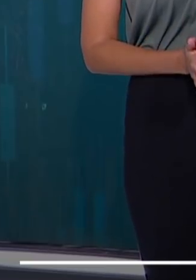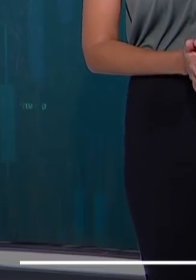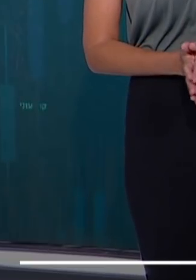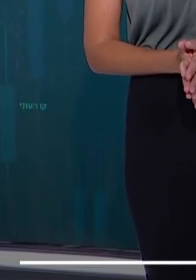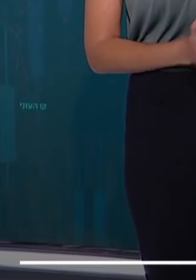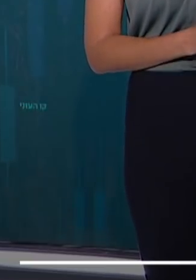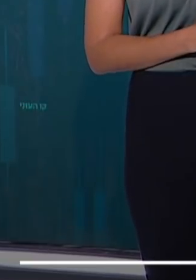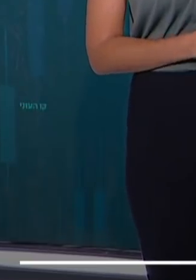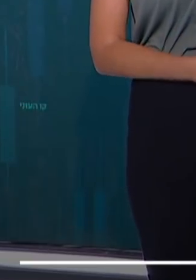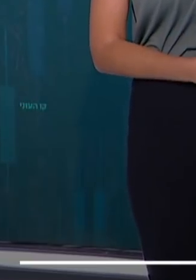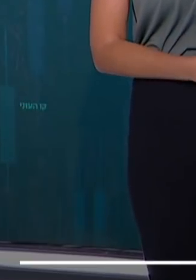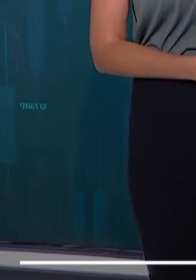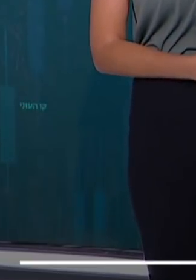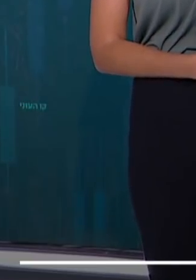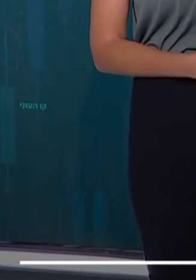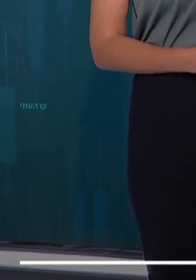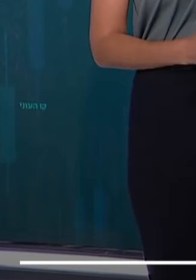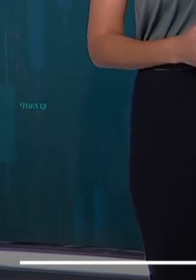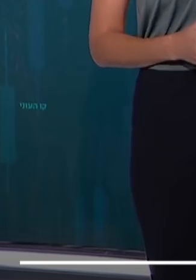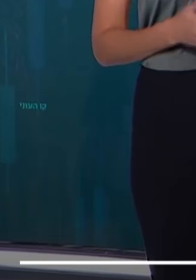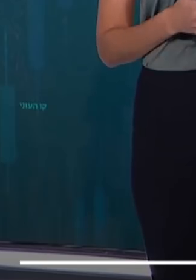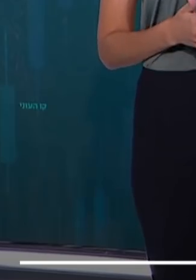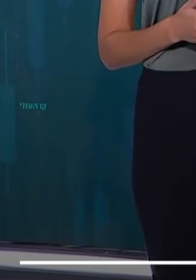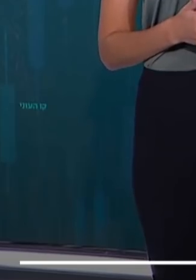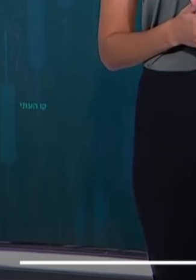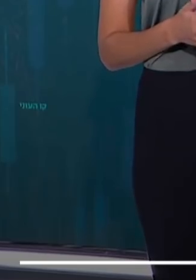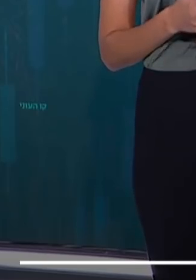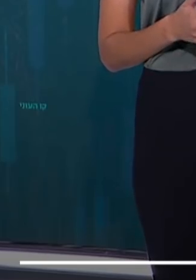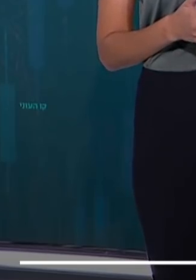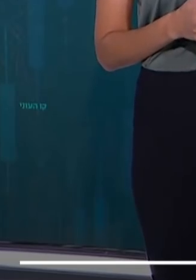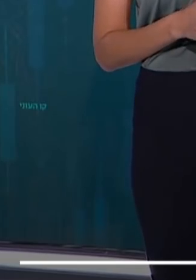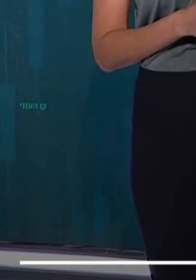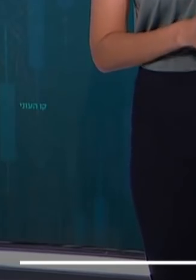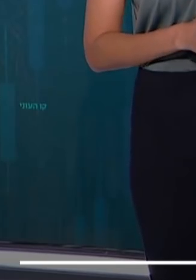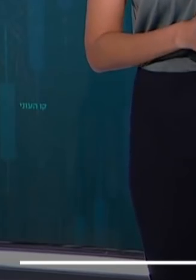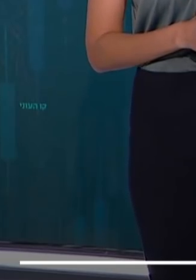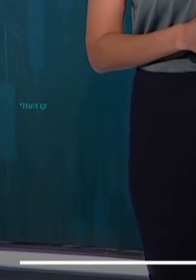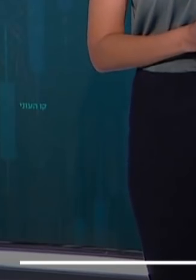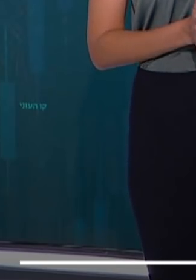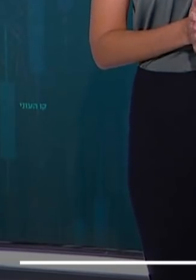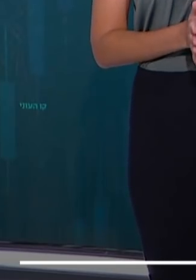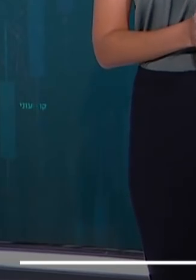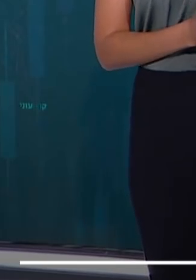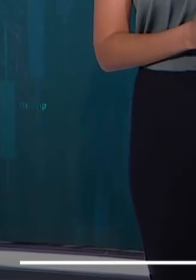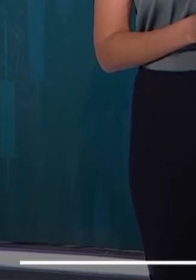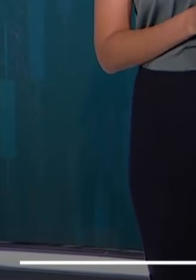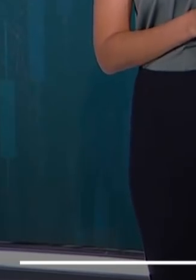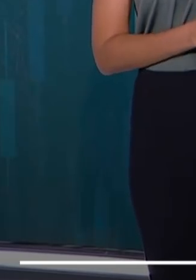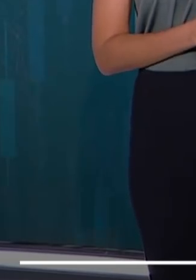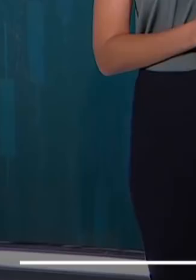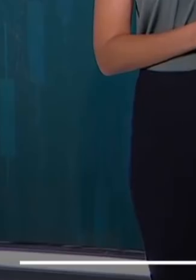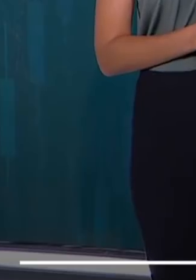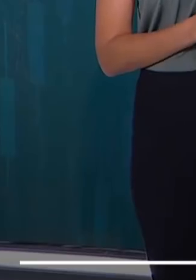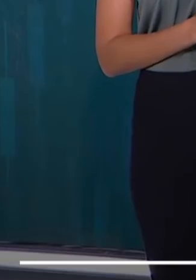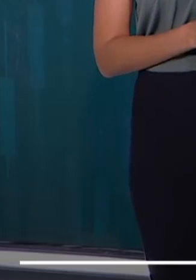מיכל הלפרין, לשיחה על מחירי המזון שמזנקים, האם יצרניות המזון מתאמות ביניהן העלאות מחירים, אבל נדבר גם על